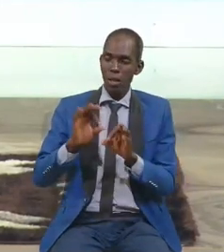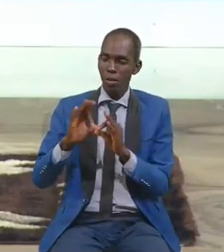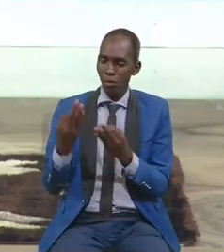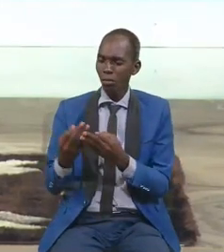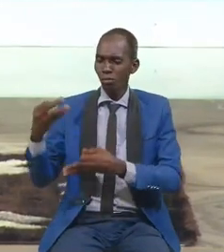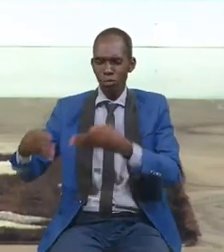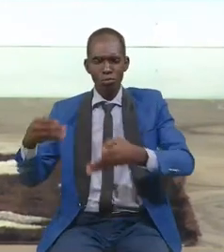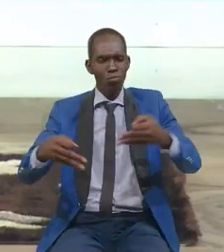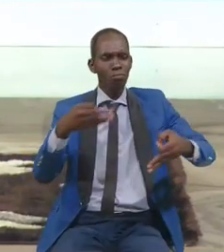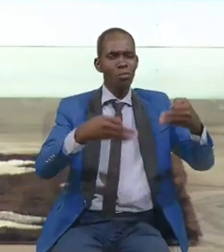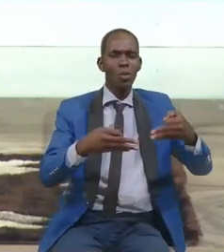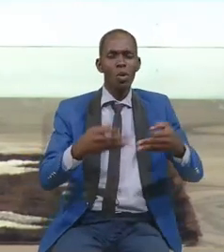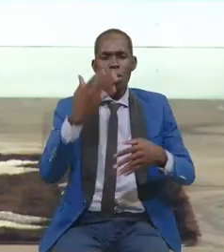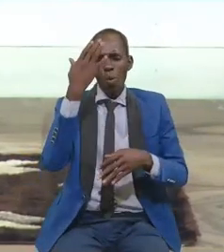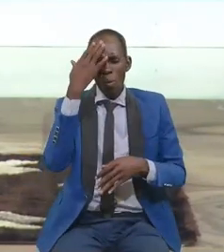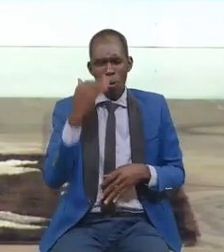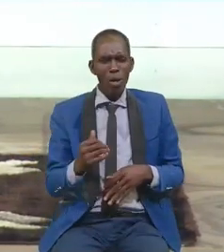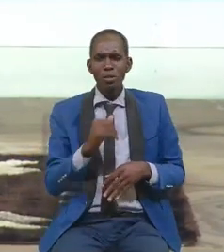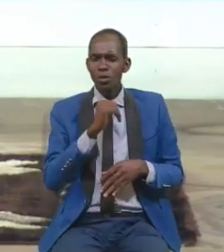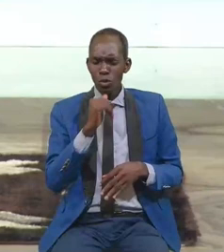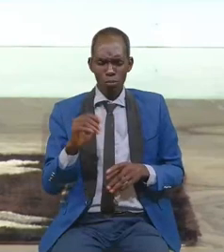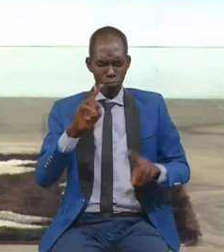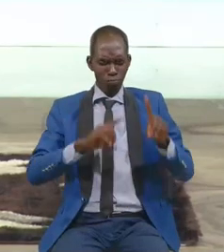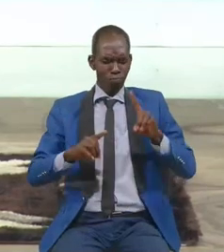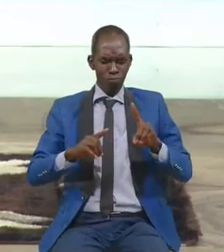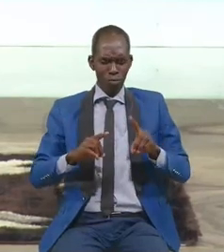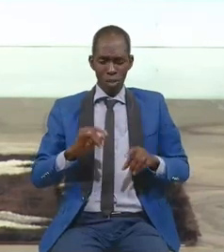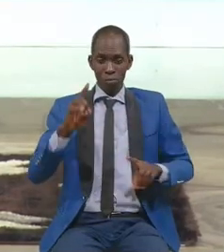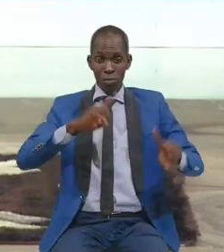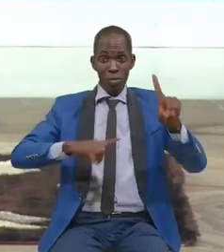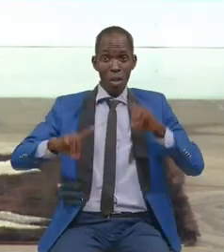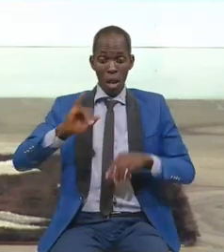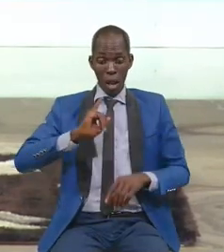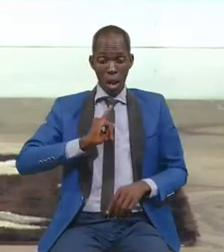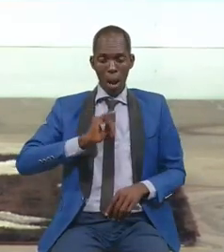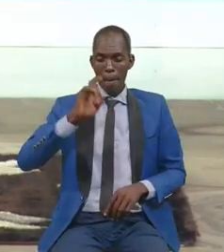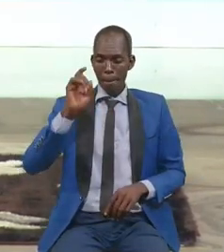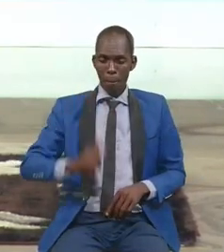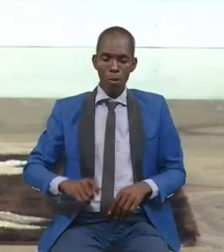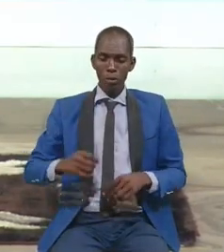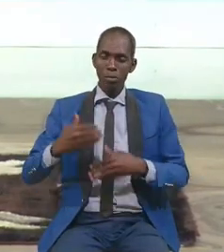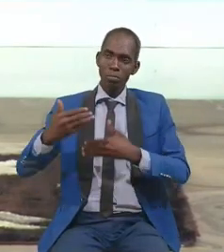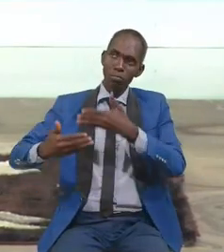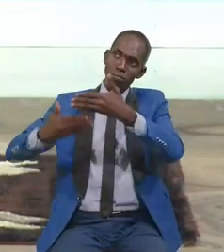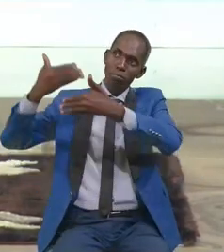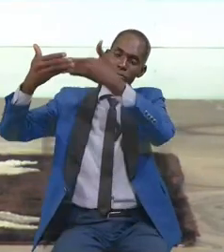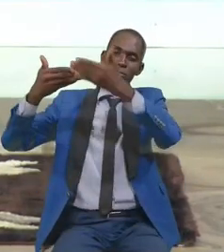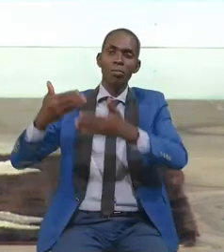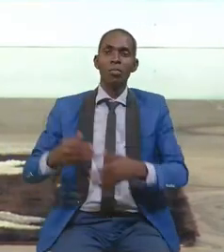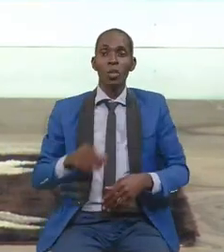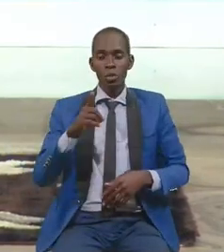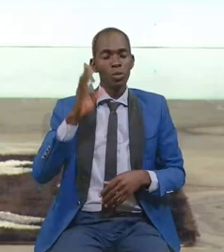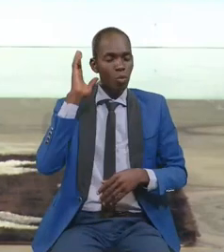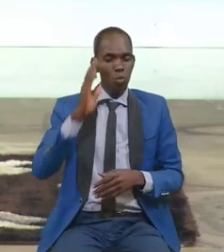pas dire, maintenant, je dois faire du progrès. Quelqu'un là-bas va faire du progrès. Vous allez faire du progrès au nom de